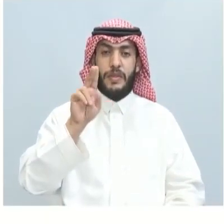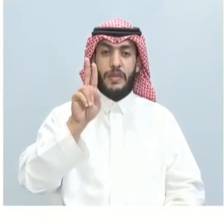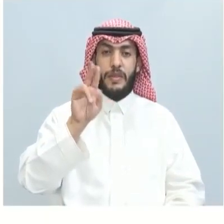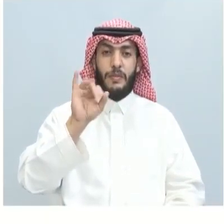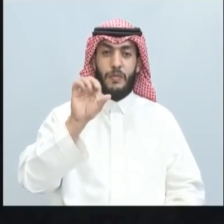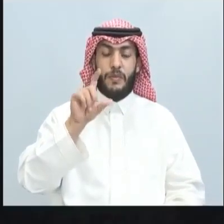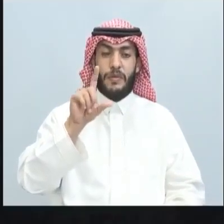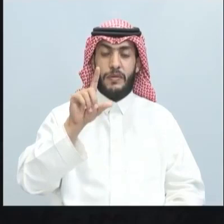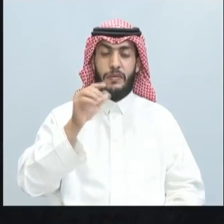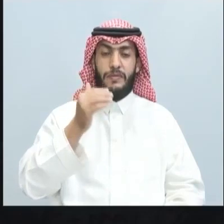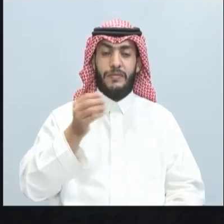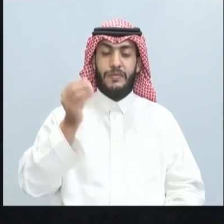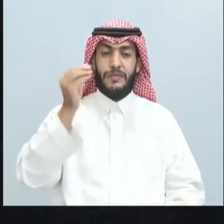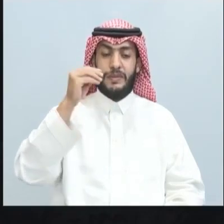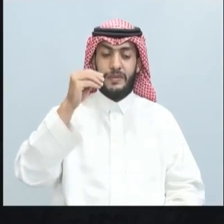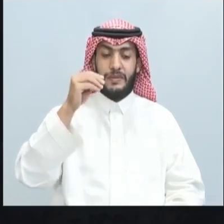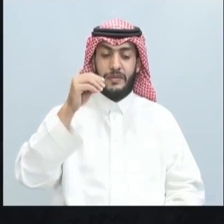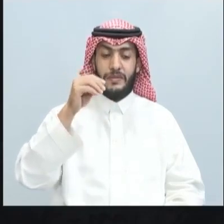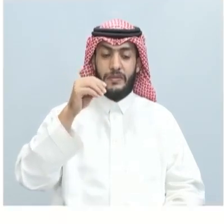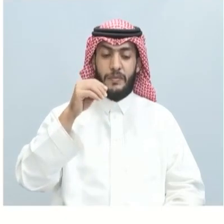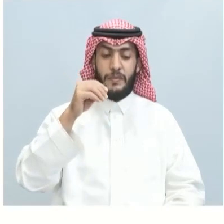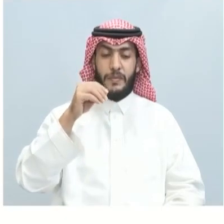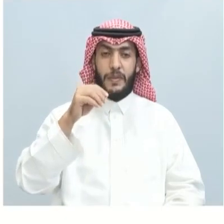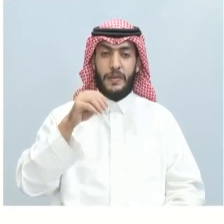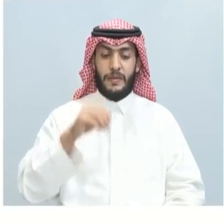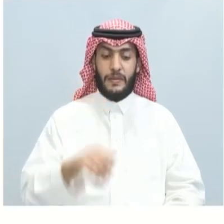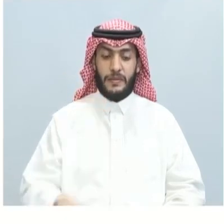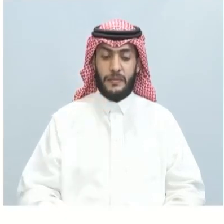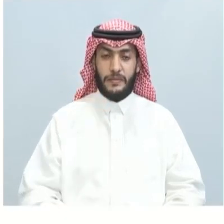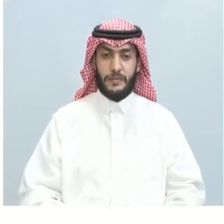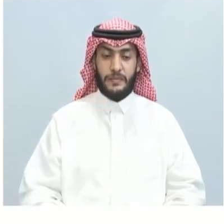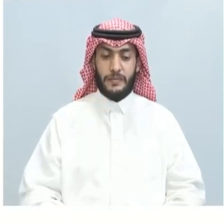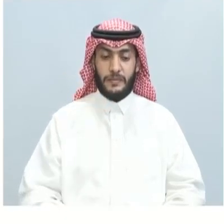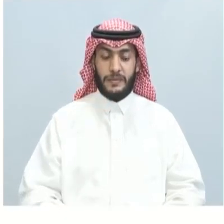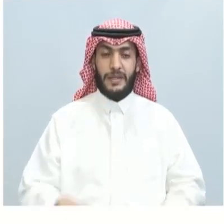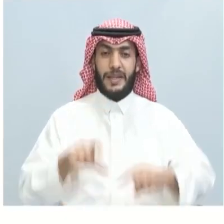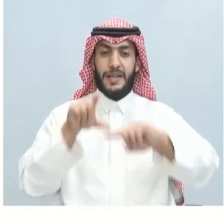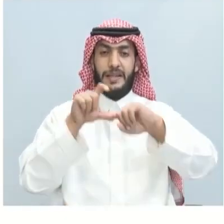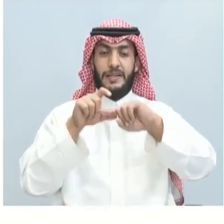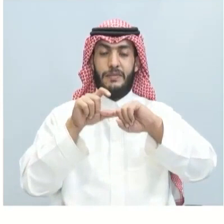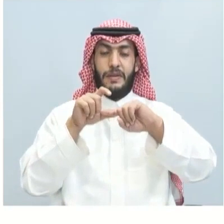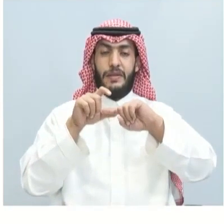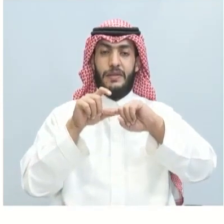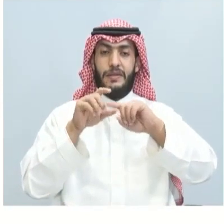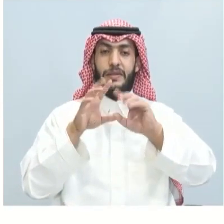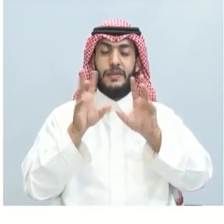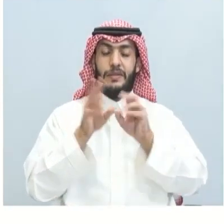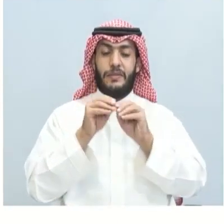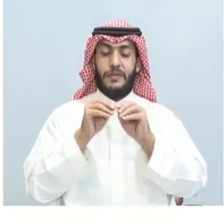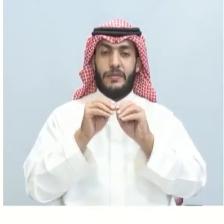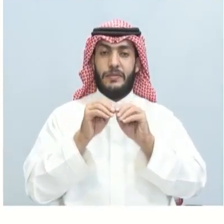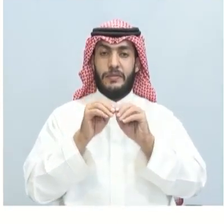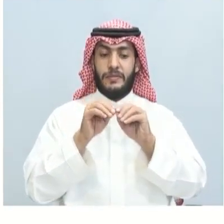مول اين سترفع على شكل اس اذا لاحظ معي هنا عندما اقوم بقسمه تركيز النواتج على